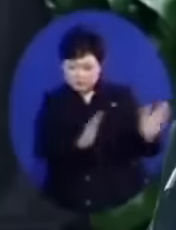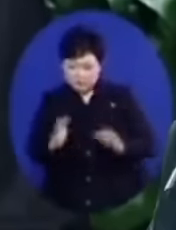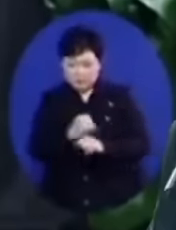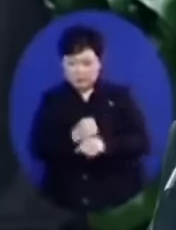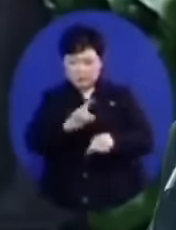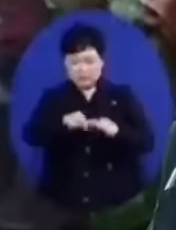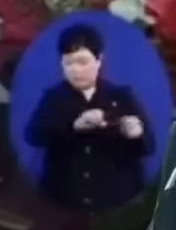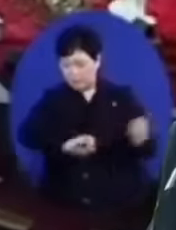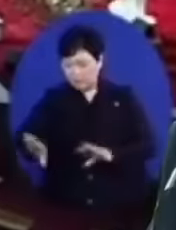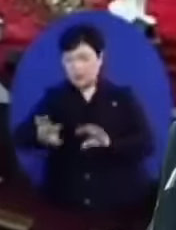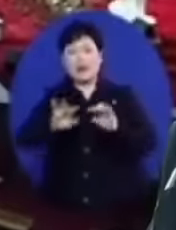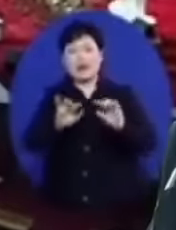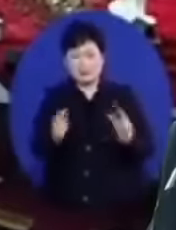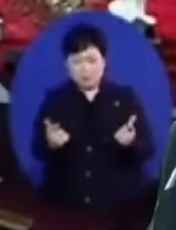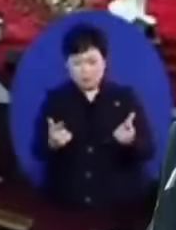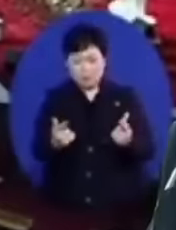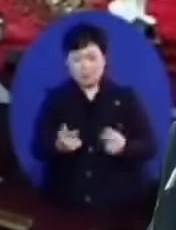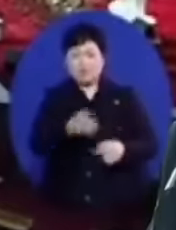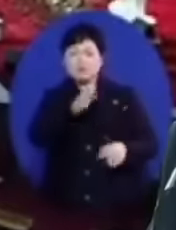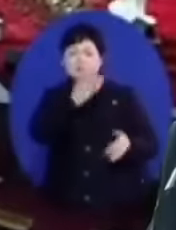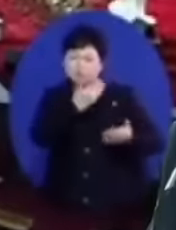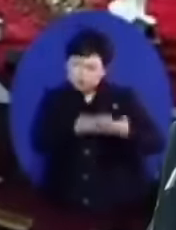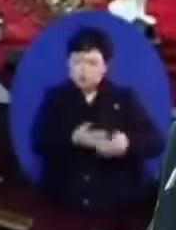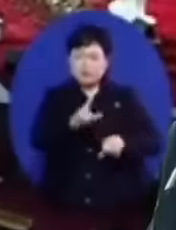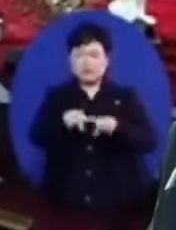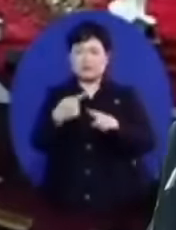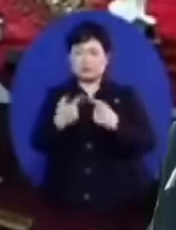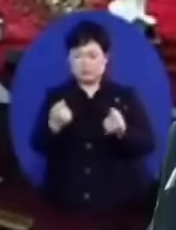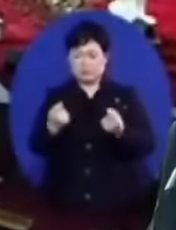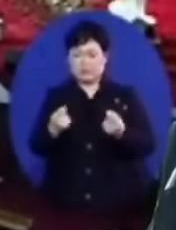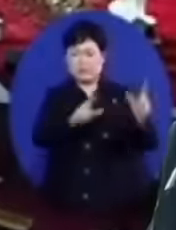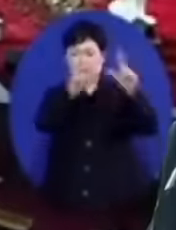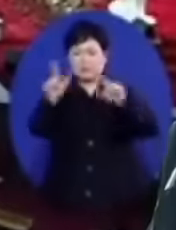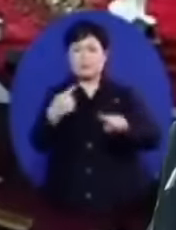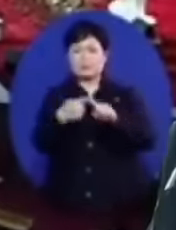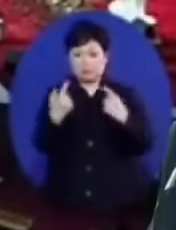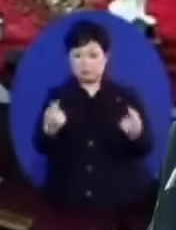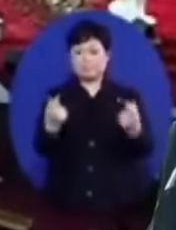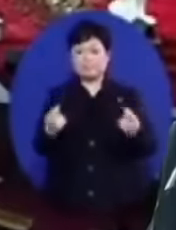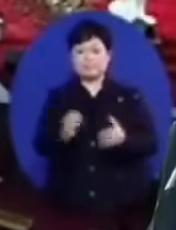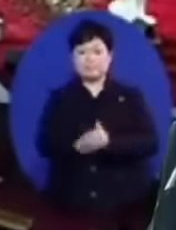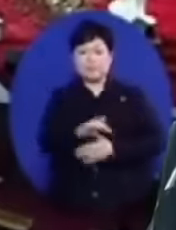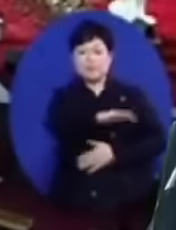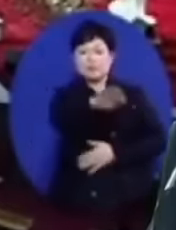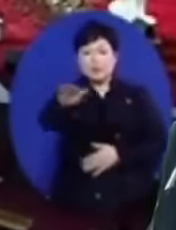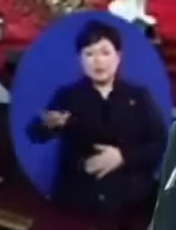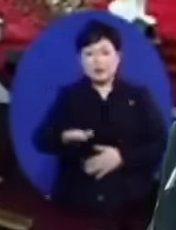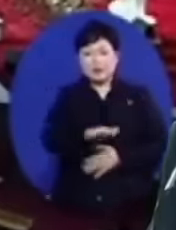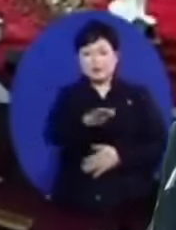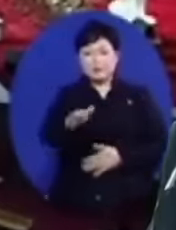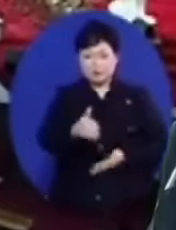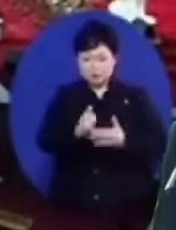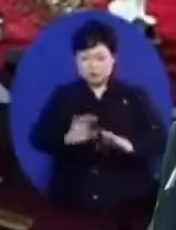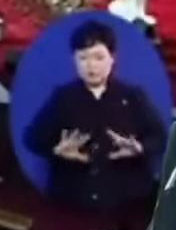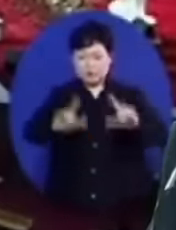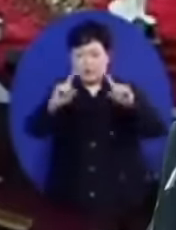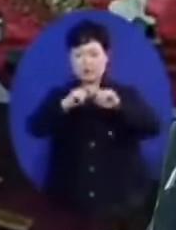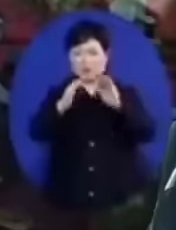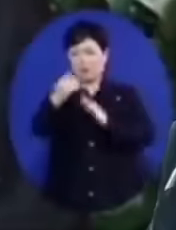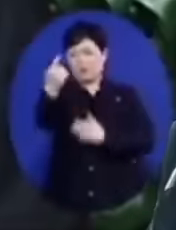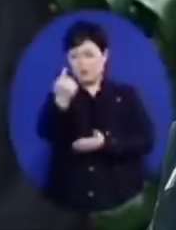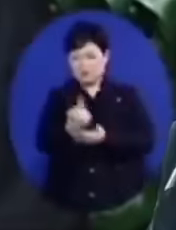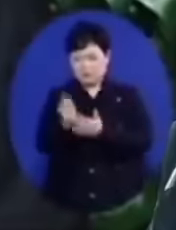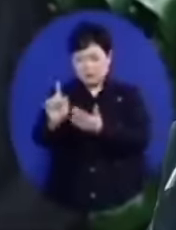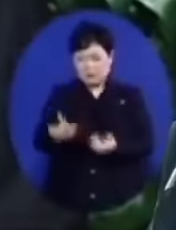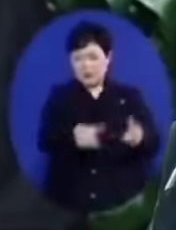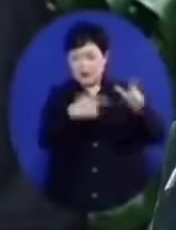시간이 아닙니다. 굉장히 중요한 시간인 것입니다. 우리 인생도 마찬가지인 것입니다. 우리가 주일날 교회에 와서 하루